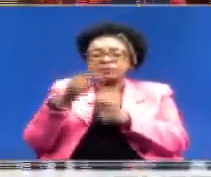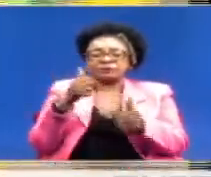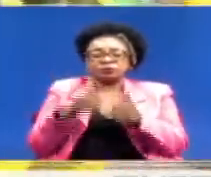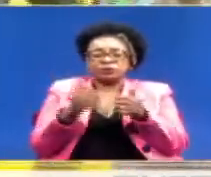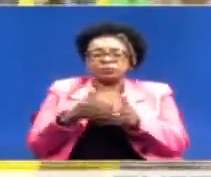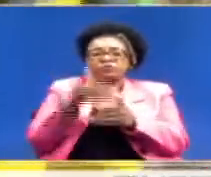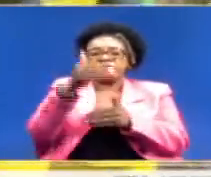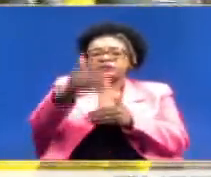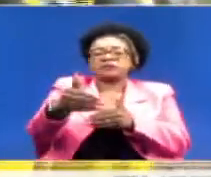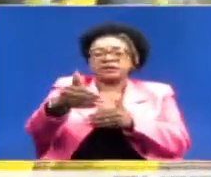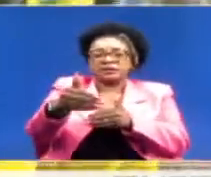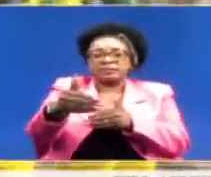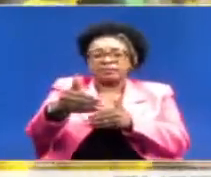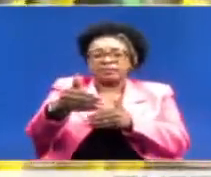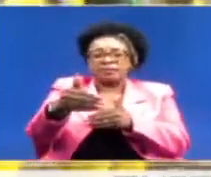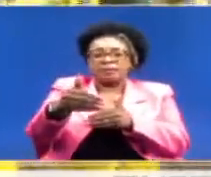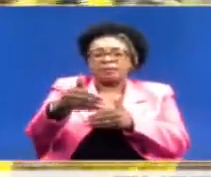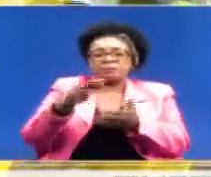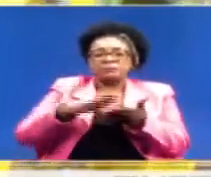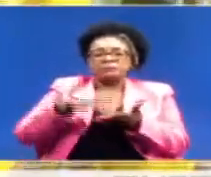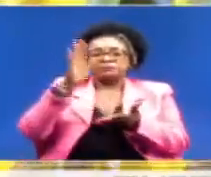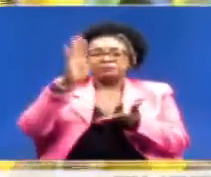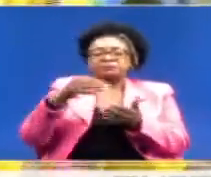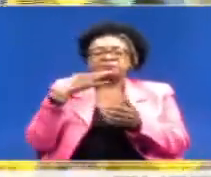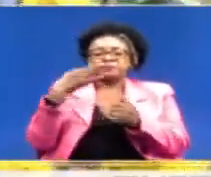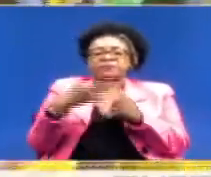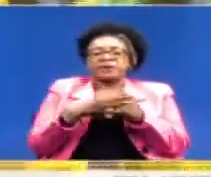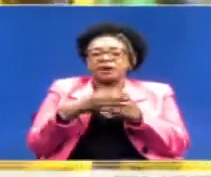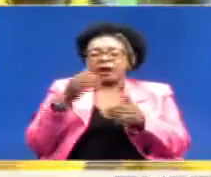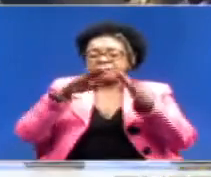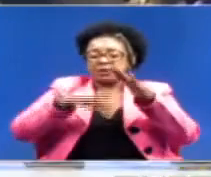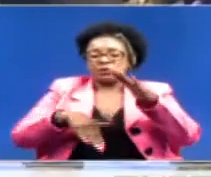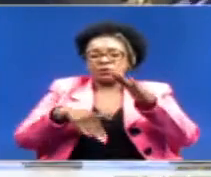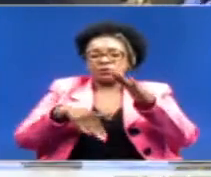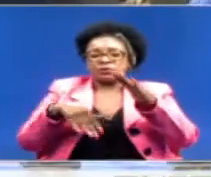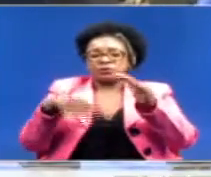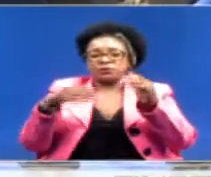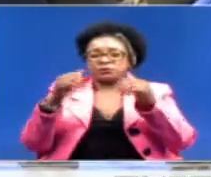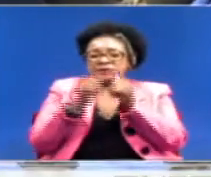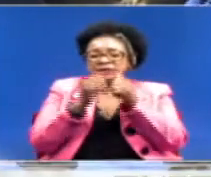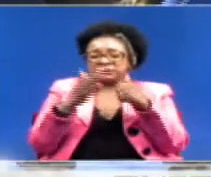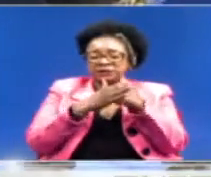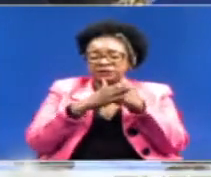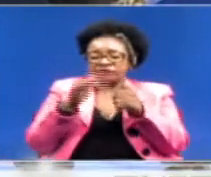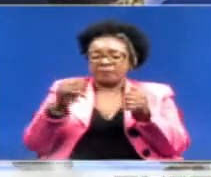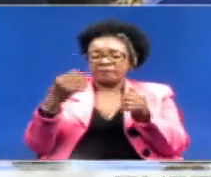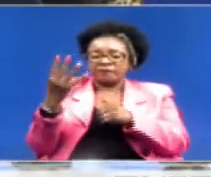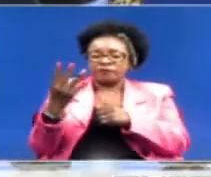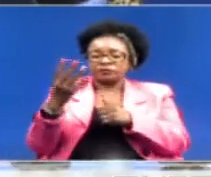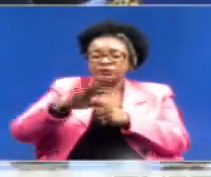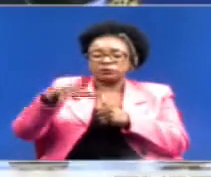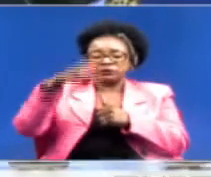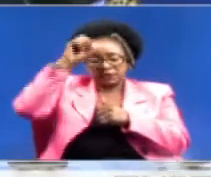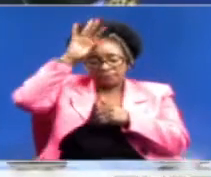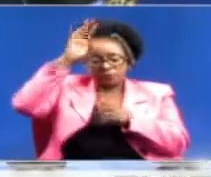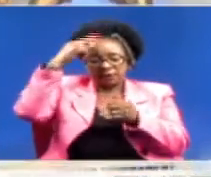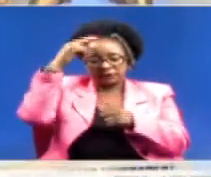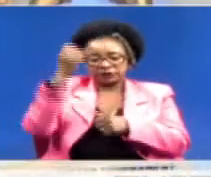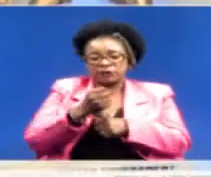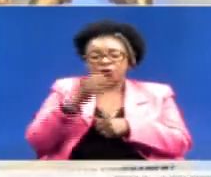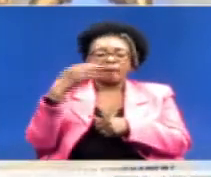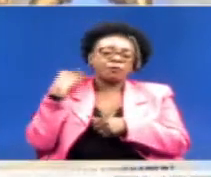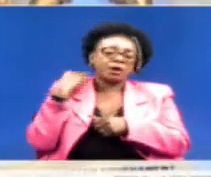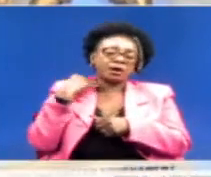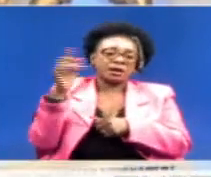mbele. Kwengineko zaidi ya wanafunzi 800 walio chini ya umri wa miaka 19 kutoka kaunti 4 Kiambu, Kajiado, Murang'a na